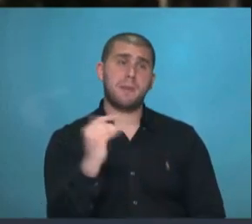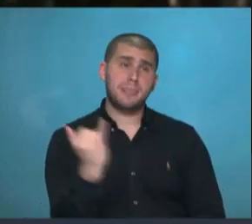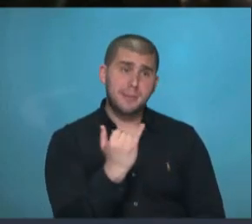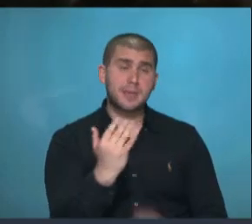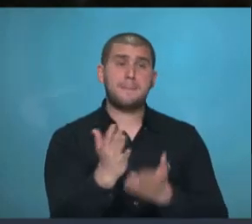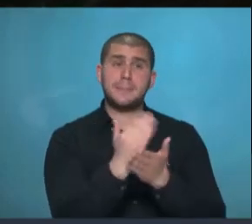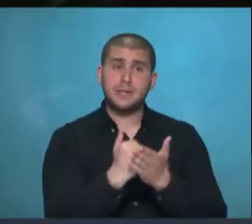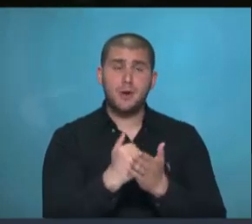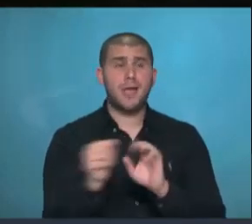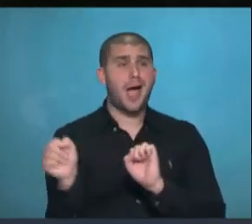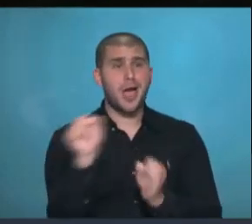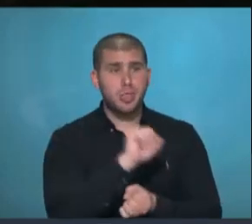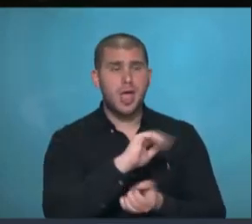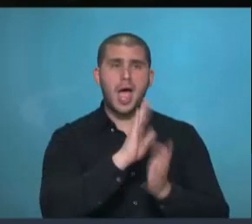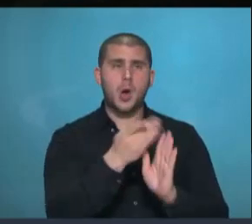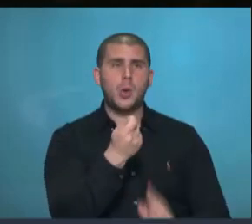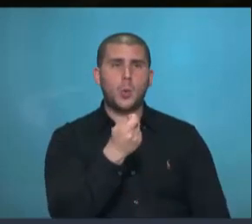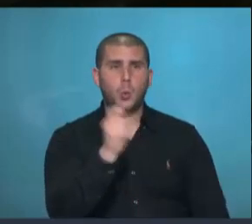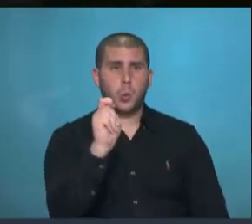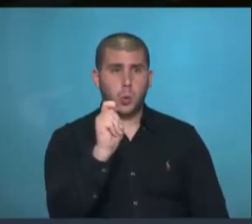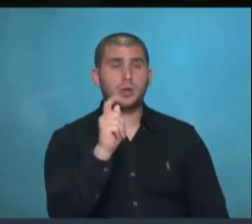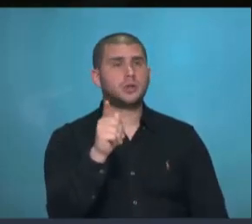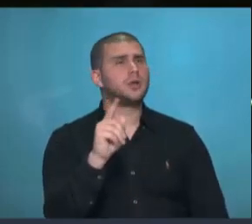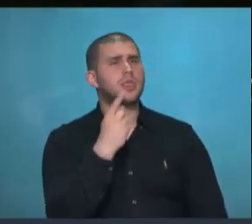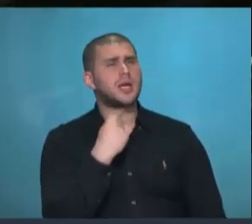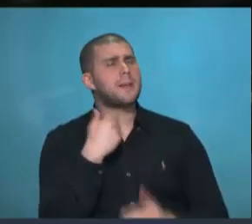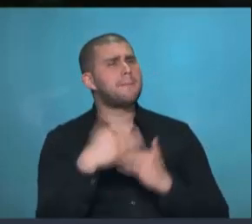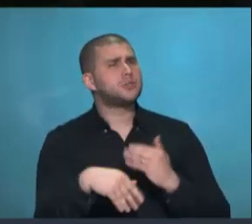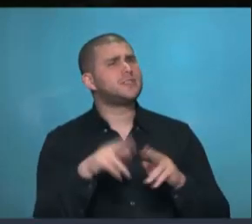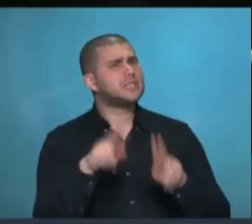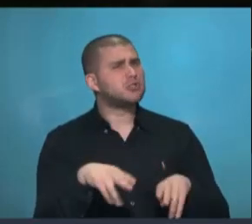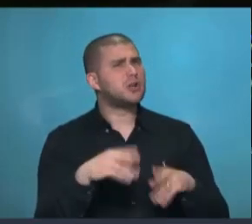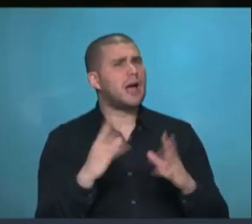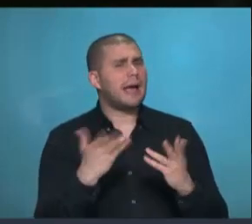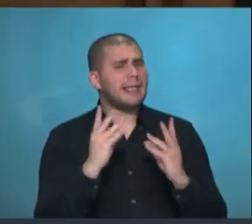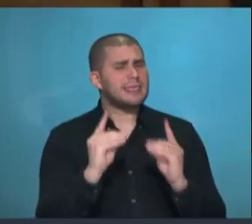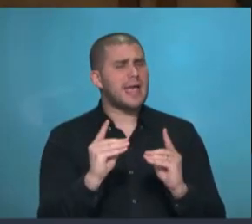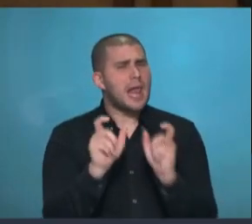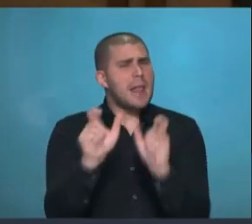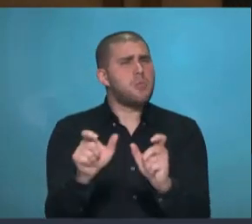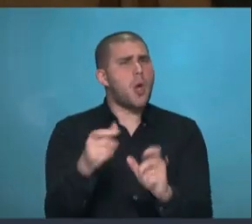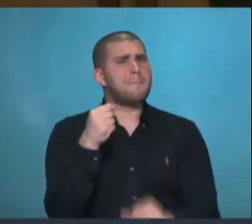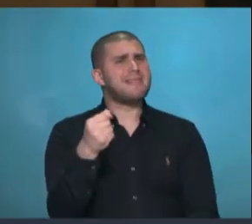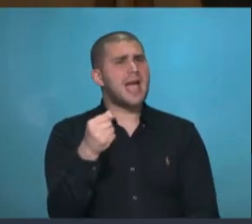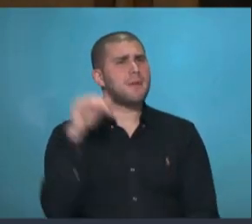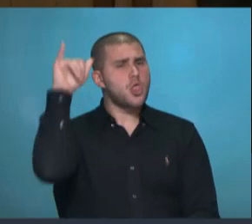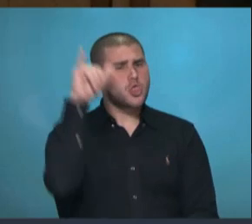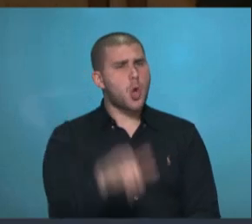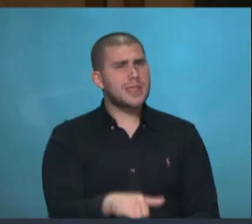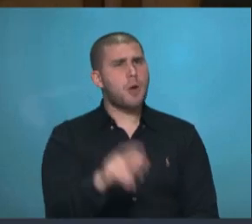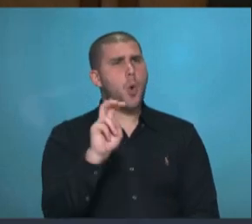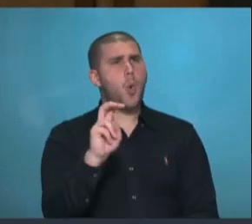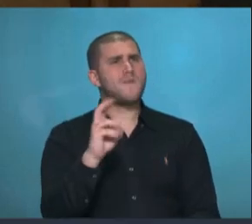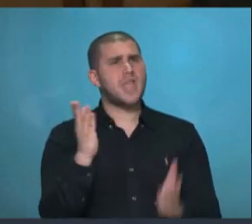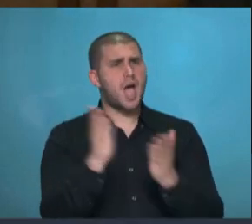המשכורות, הארנונה, הכל כאן יקר. אז שבתאי, תגיד, בסופו של דבר, יש דרך לעצור את אותם תיירים שנוחתים בעובדה